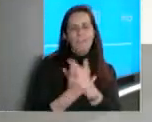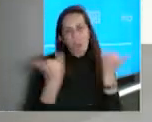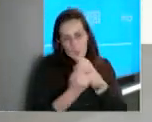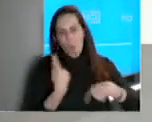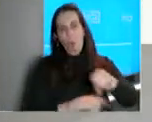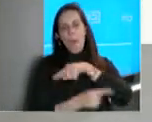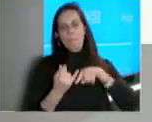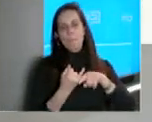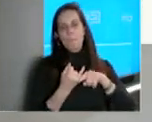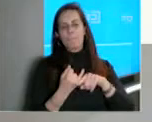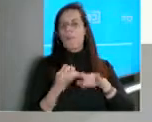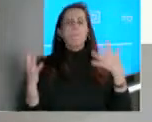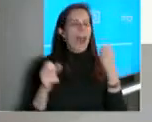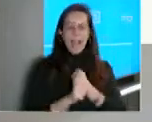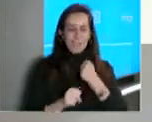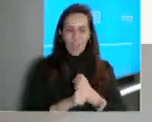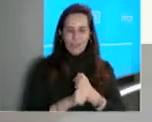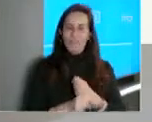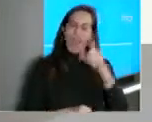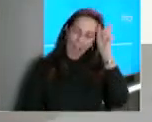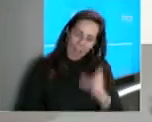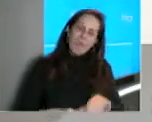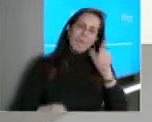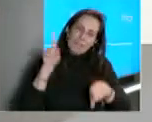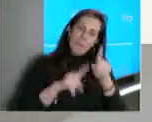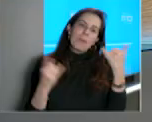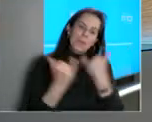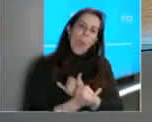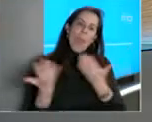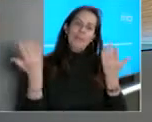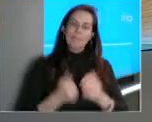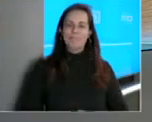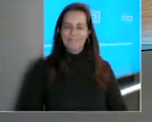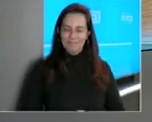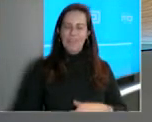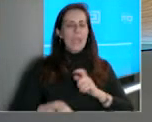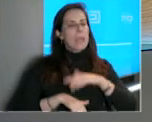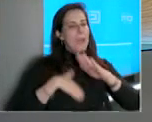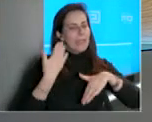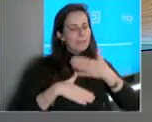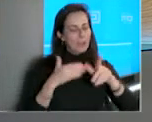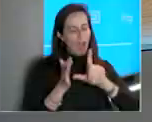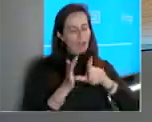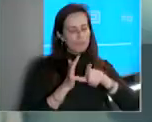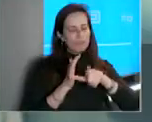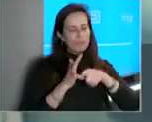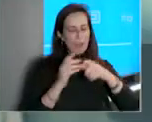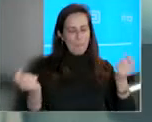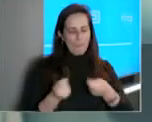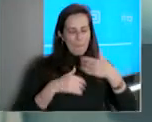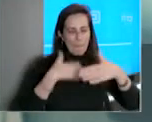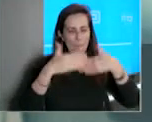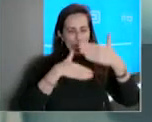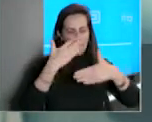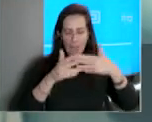טועים? מה לעשות? הבן אדם לפעמים טועה. עם השנים והקדמה הטכנולוגית, תשדירי